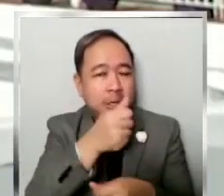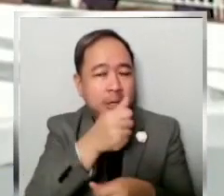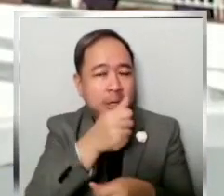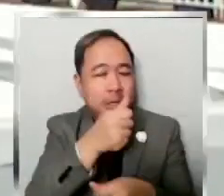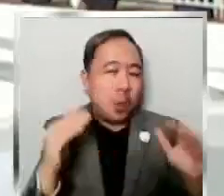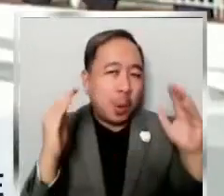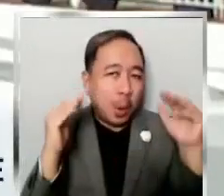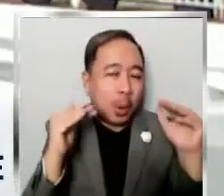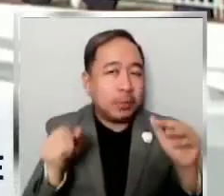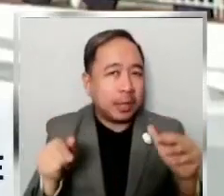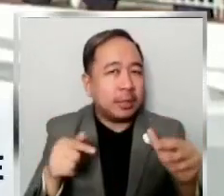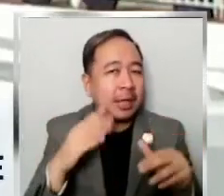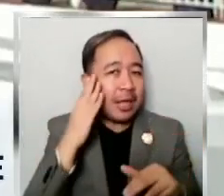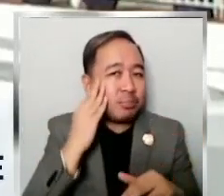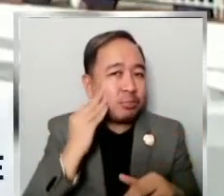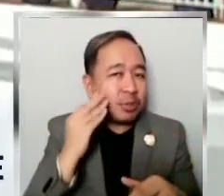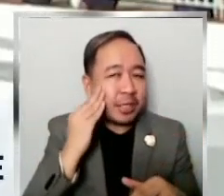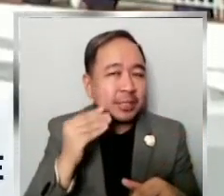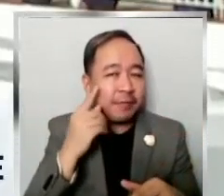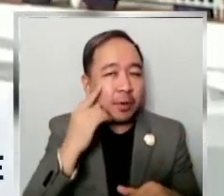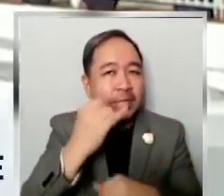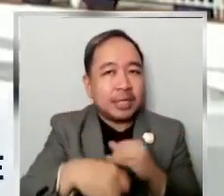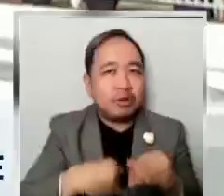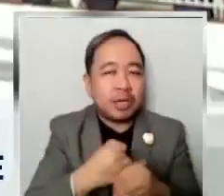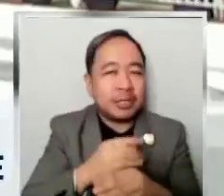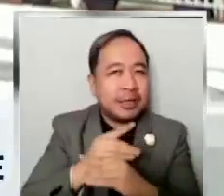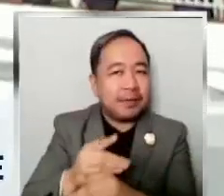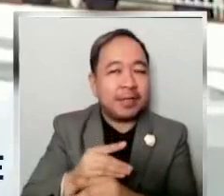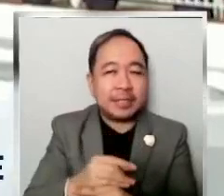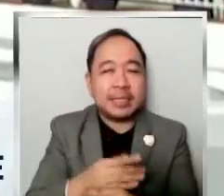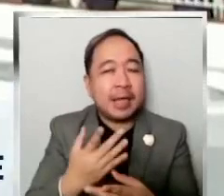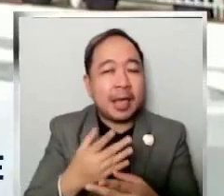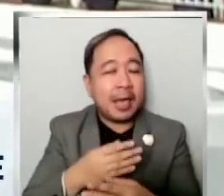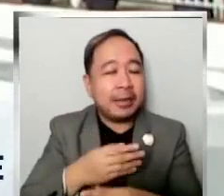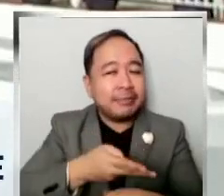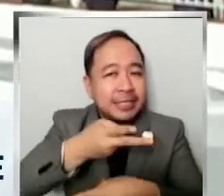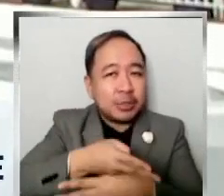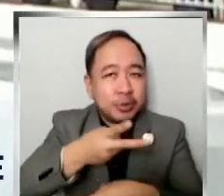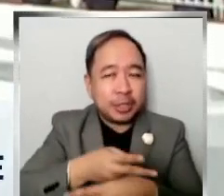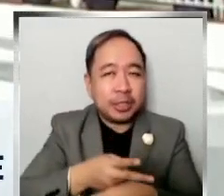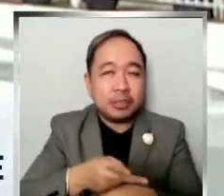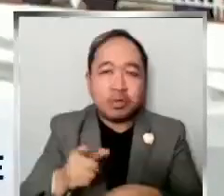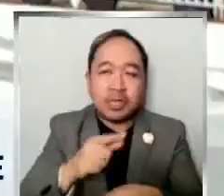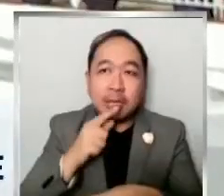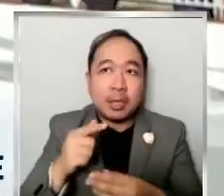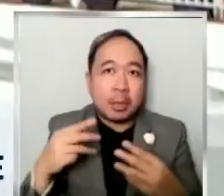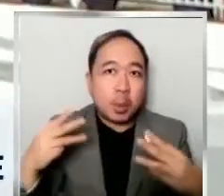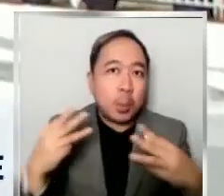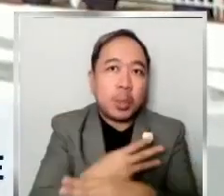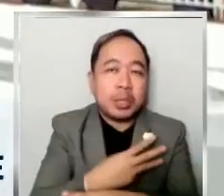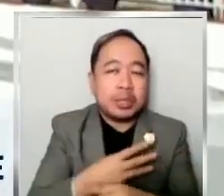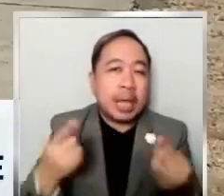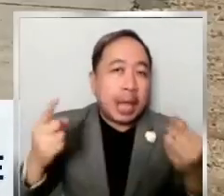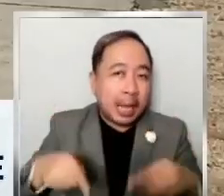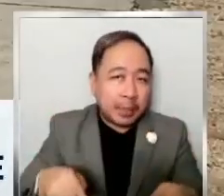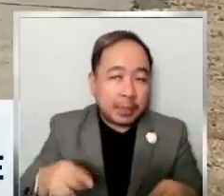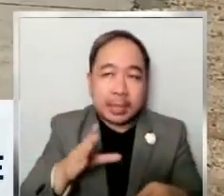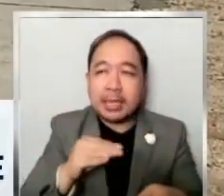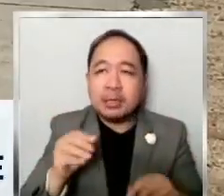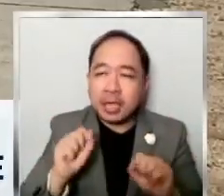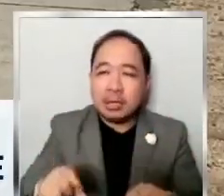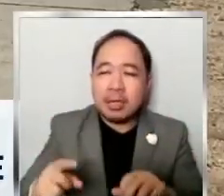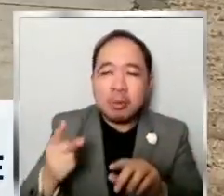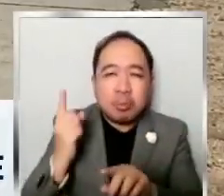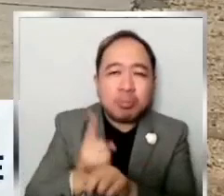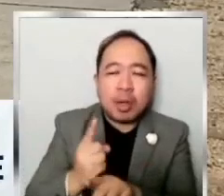kanyang karanasan sa International Defense and Security Engagement para hindi ito lumala at matugunan ng tama ang issue. Mahalaga